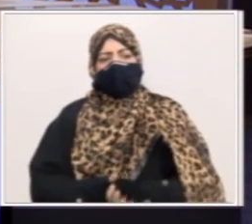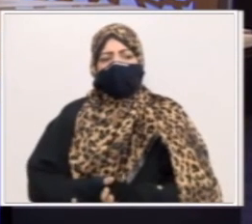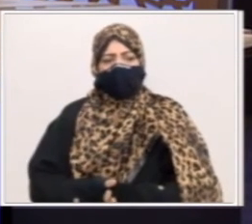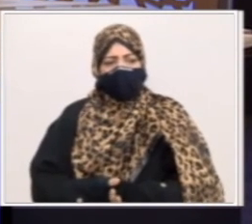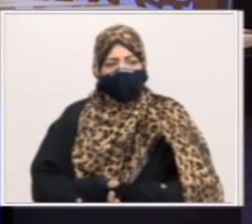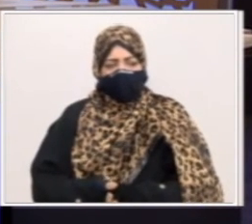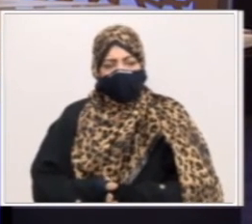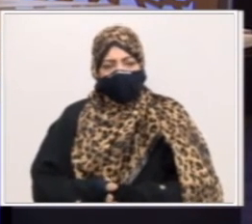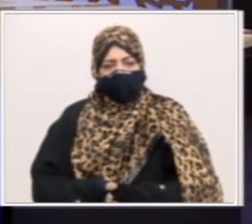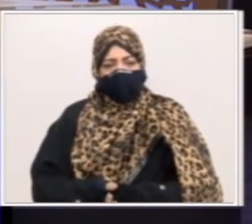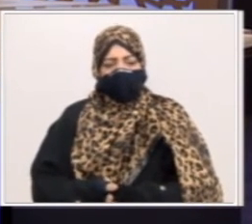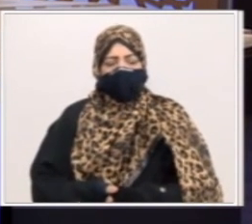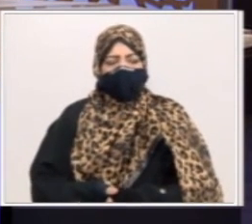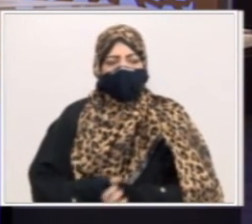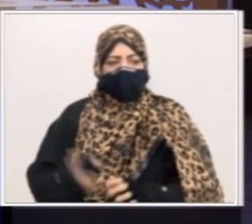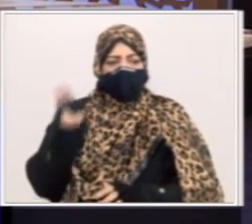ألو. محمد من طرابلس.